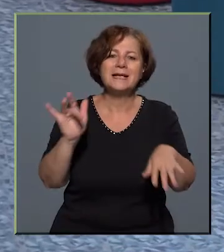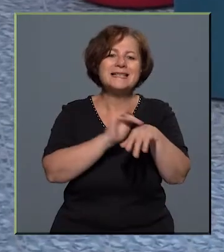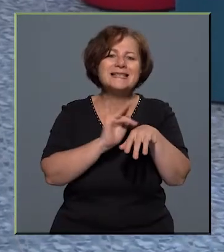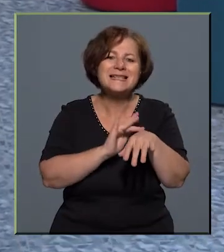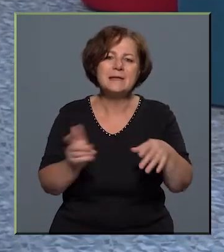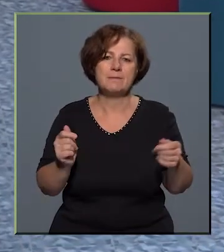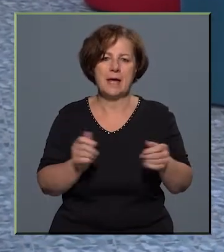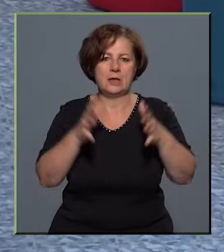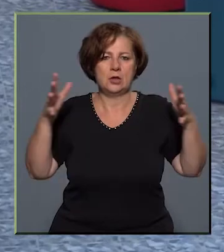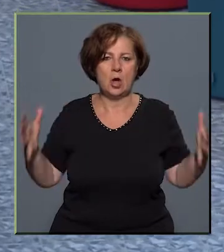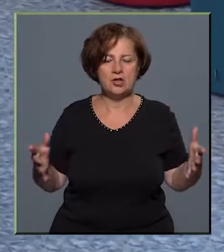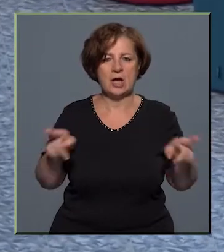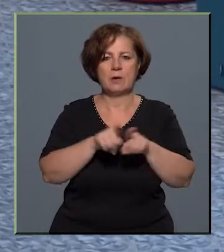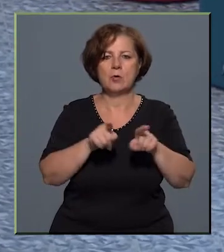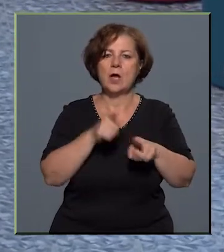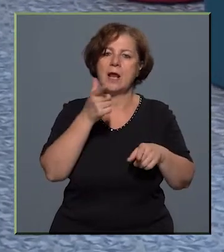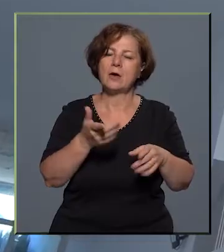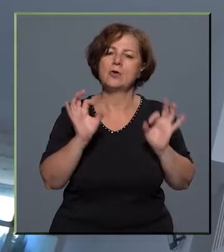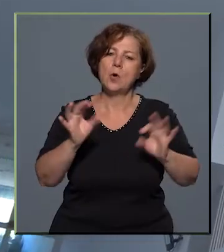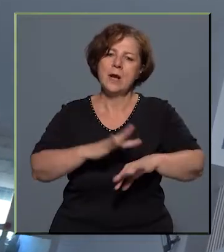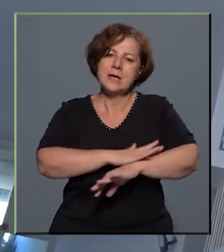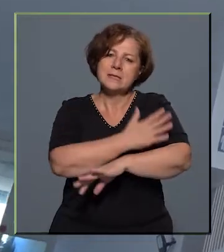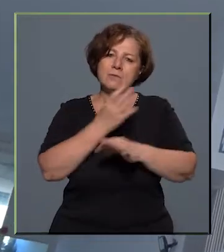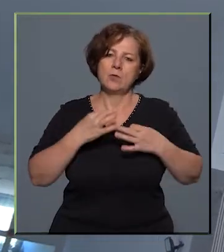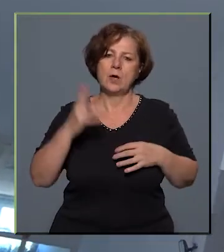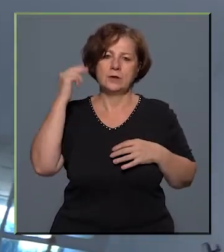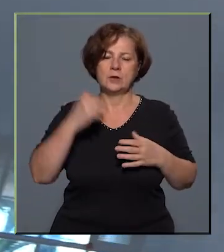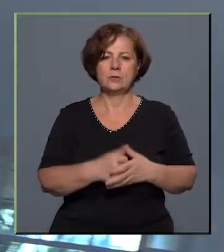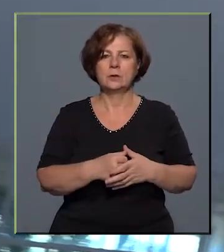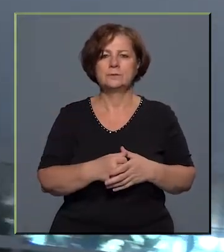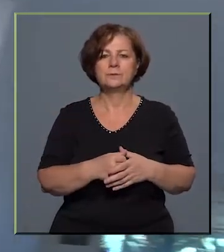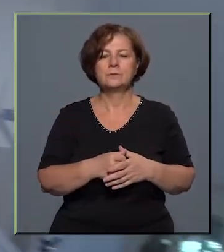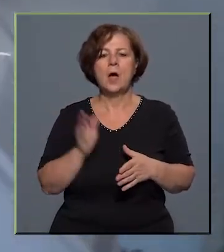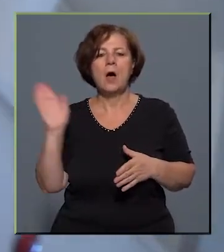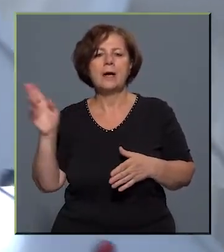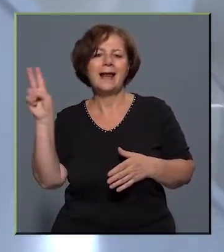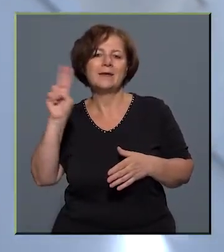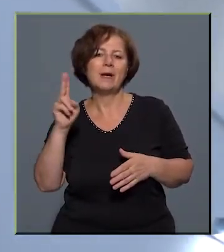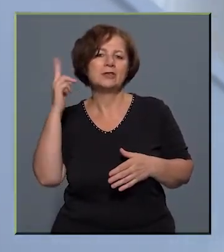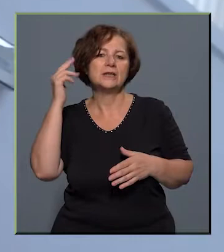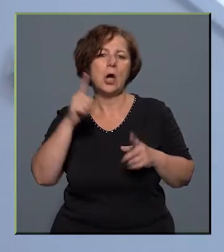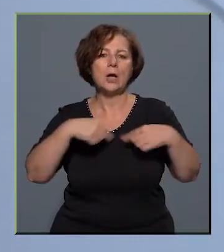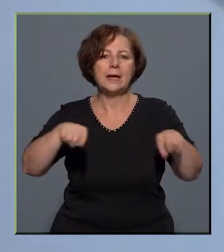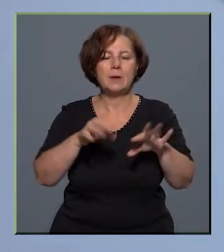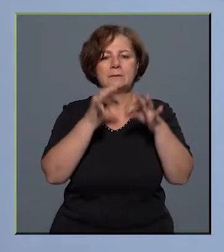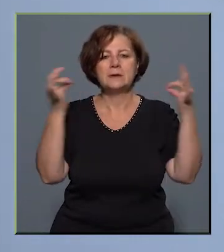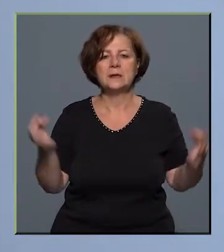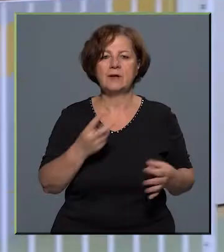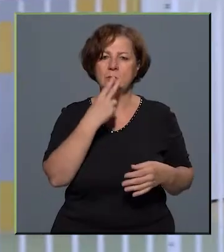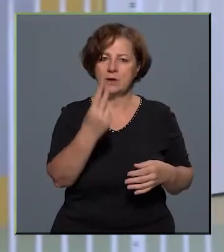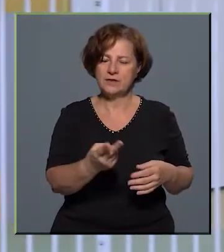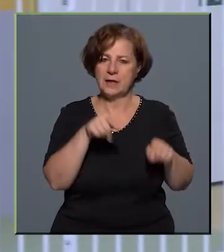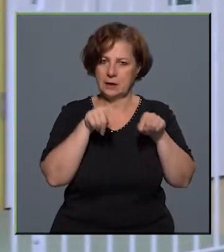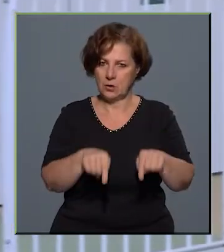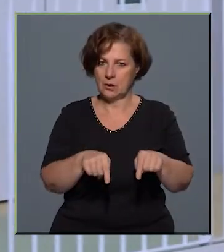színben, nagyságában olyanok legyenek, ahol jól érzik magukat a diákok. A keletpesti tankerületben nyilván odafigyelnek arra,